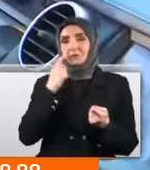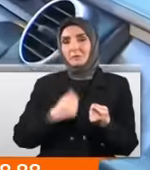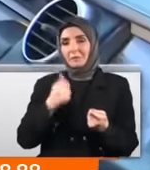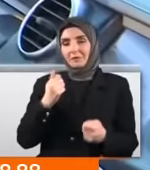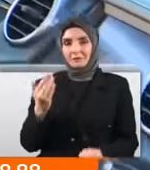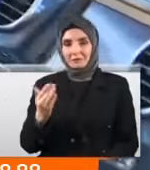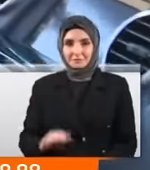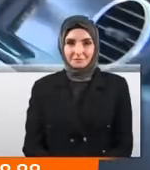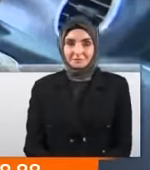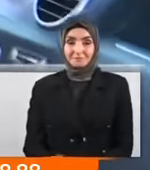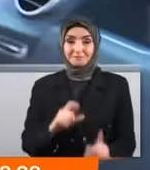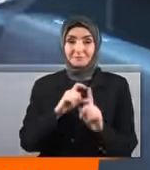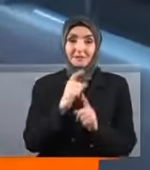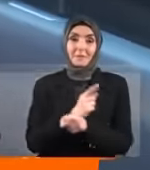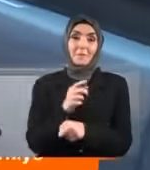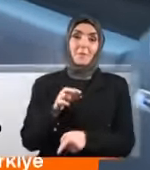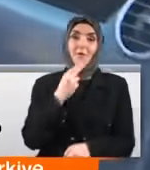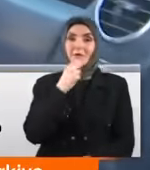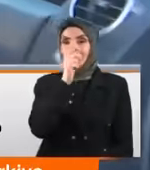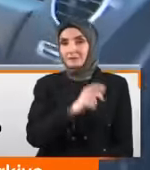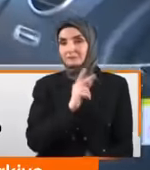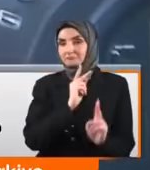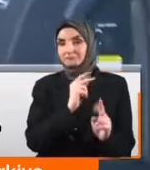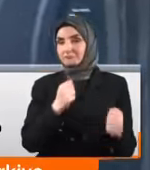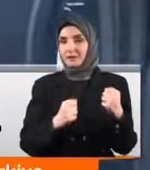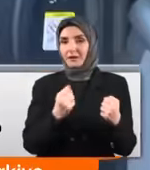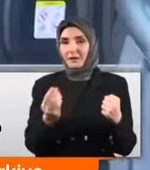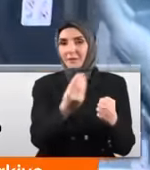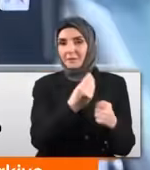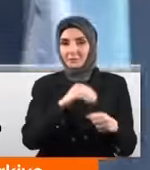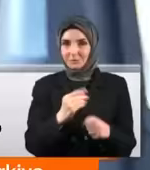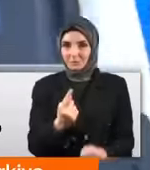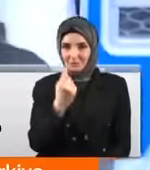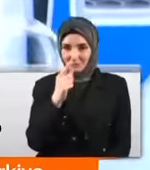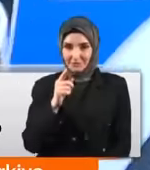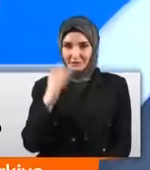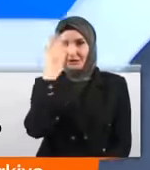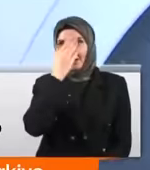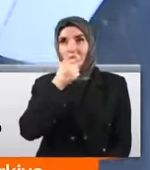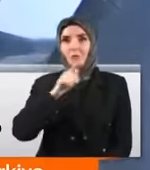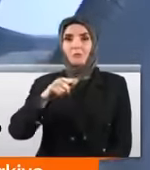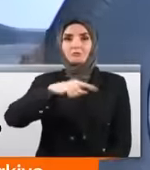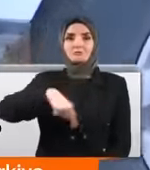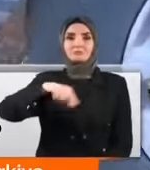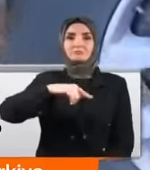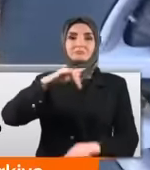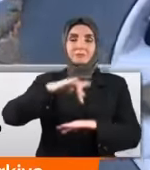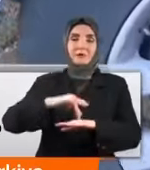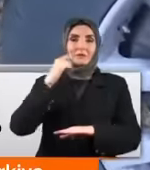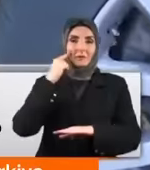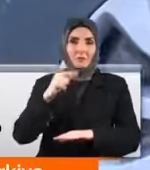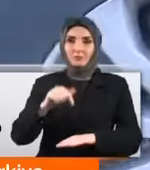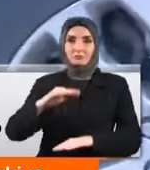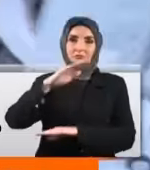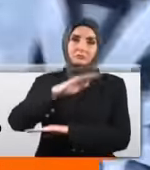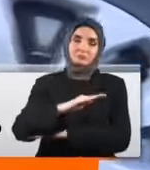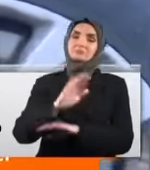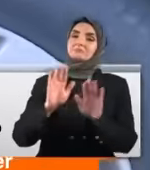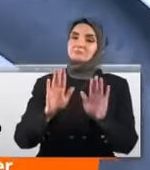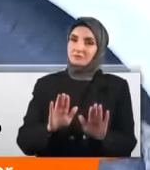Dilan Polat'a ait araçlardan biri de bir süre daha Karaköy Meydanı'nda işte bu noktada kalacak. Ardından